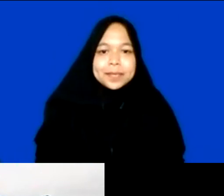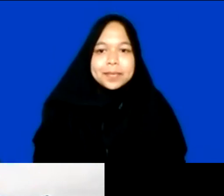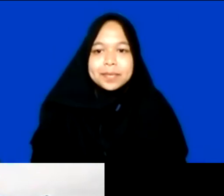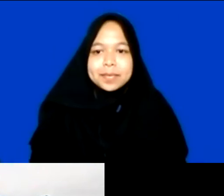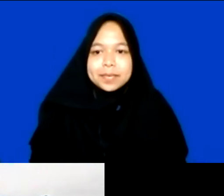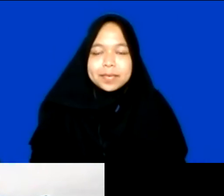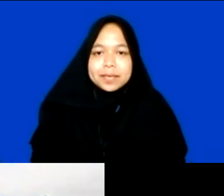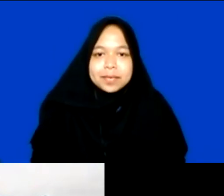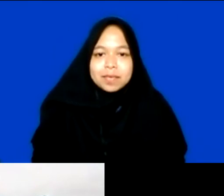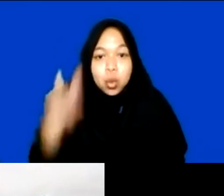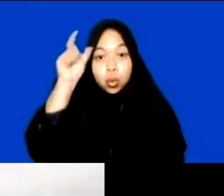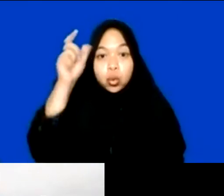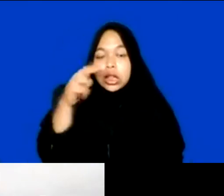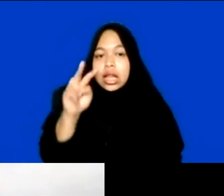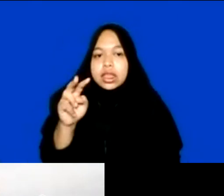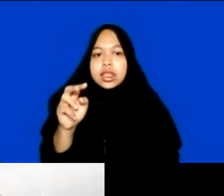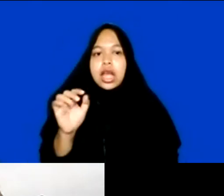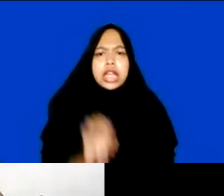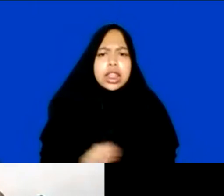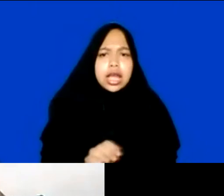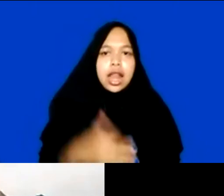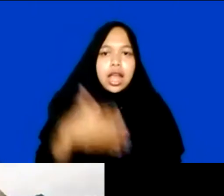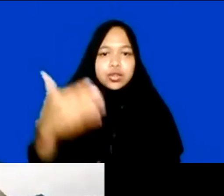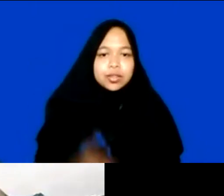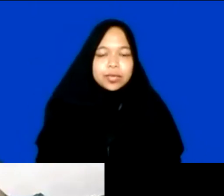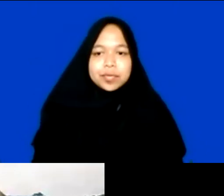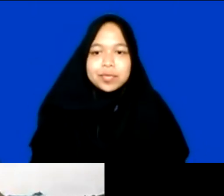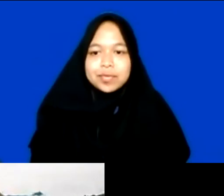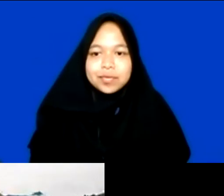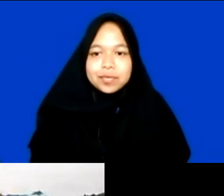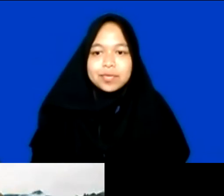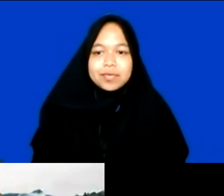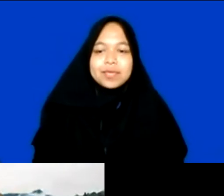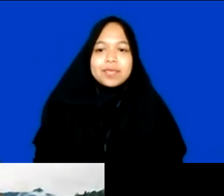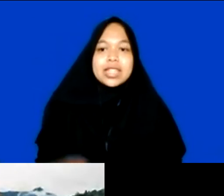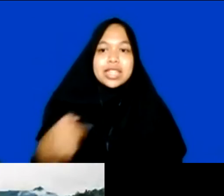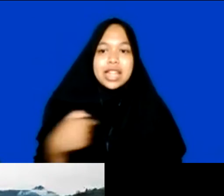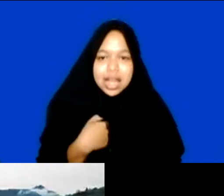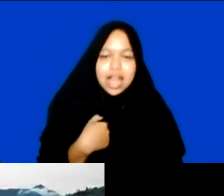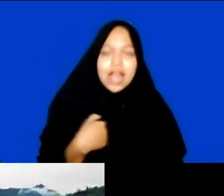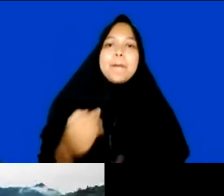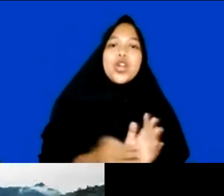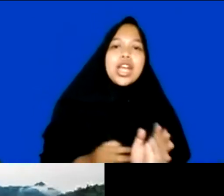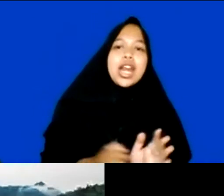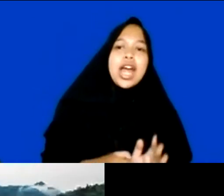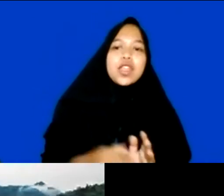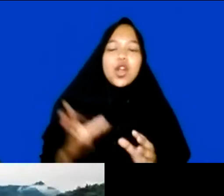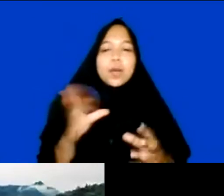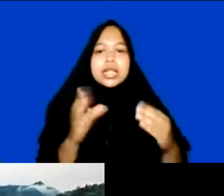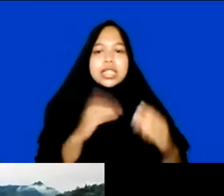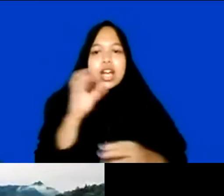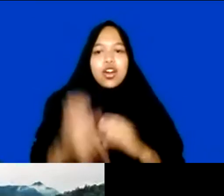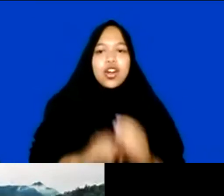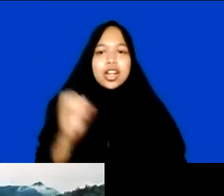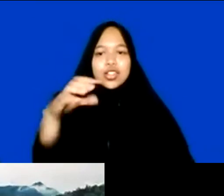kegiatan-kegiatan selanjutnya supaya tidak tertinggal seperti itu. Untuk dari saya selaku moderator pada bincang-bincang online sore hari